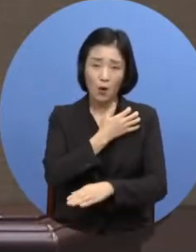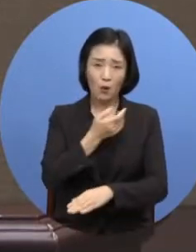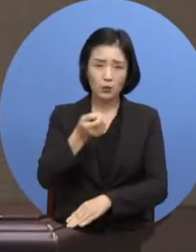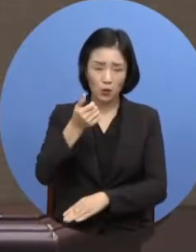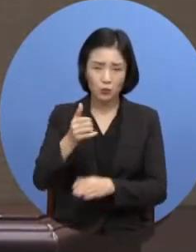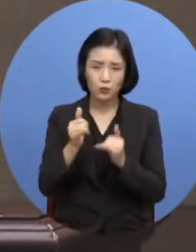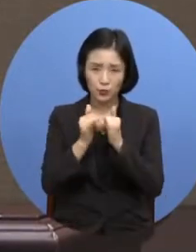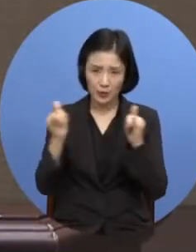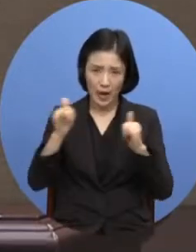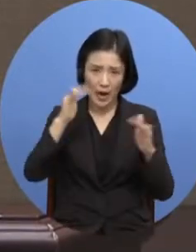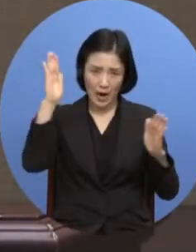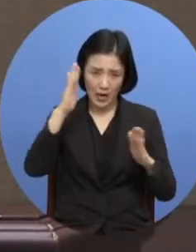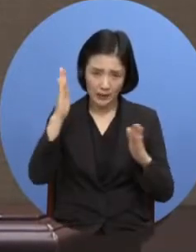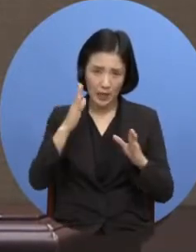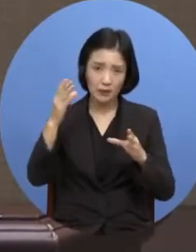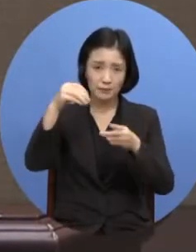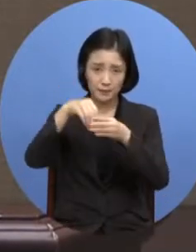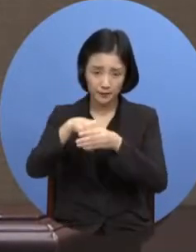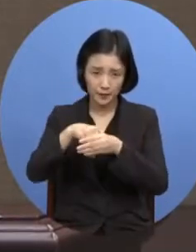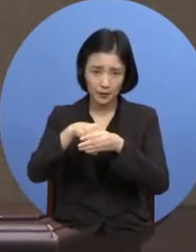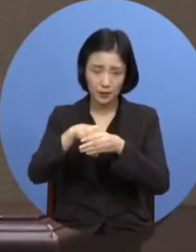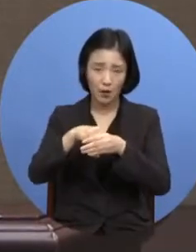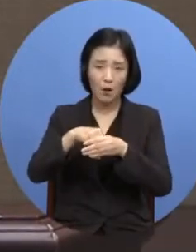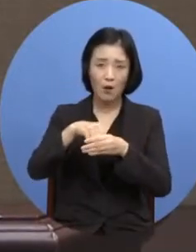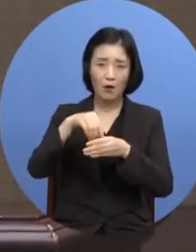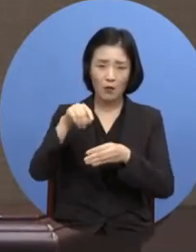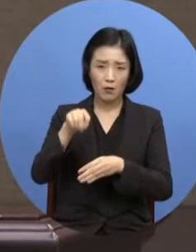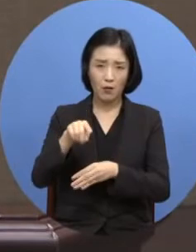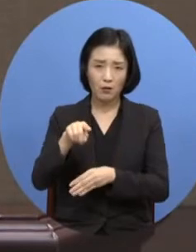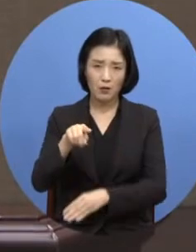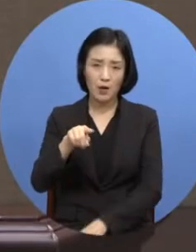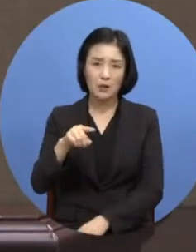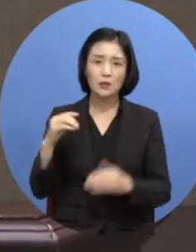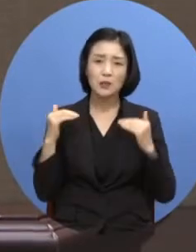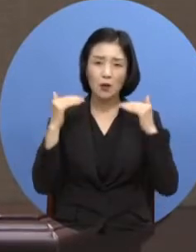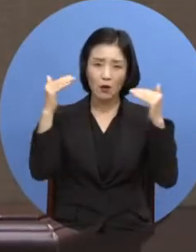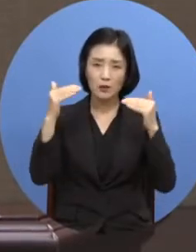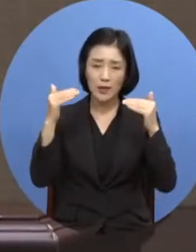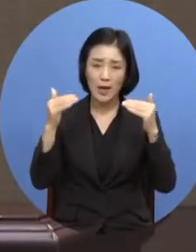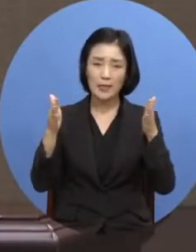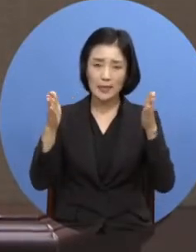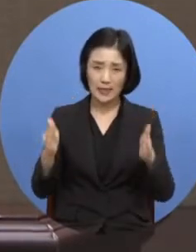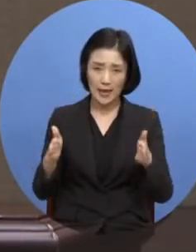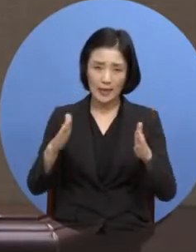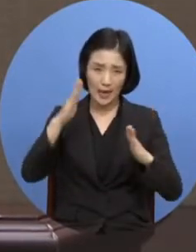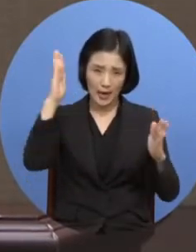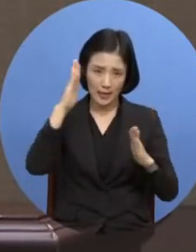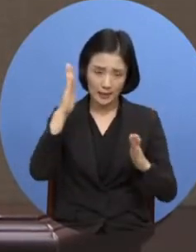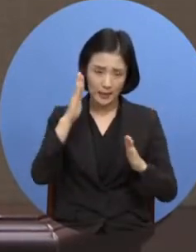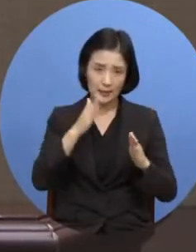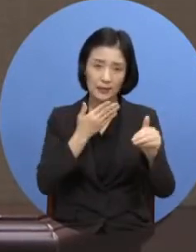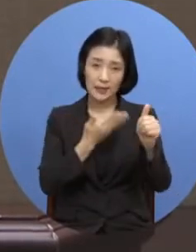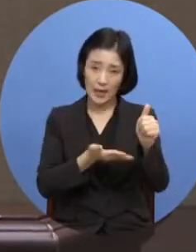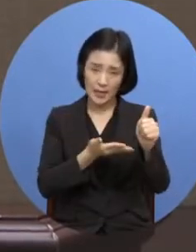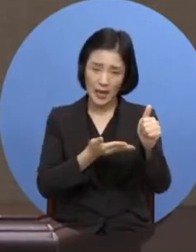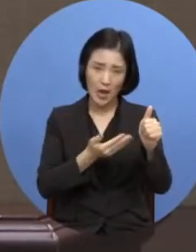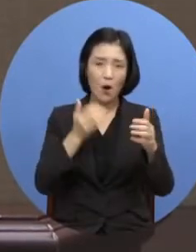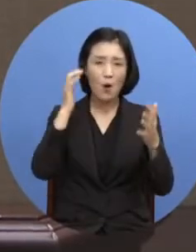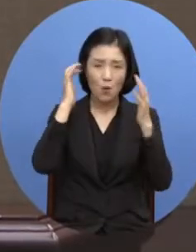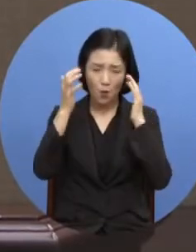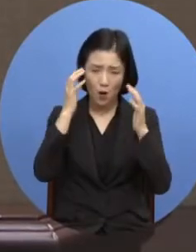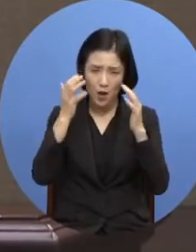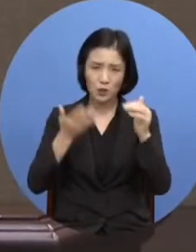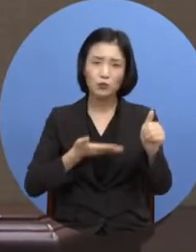명시하여 성정체성이 확립되어가는 과정에 있는 성장기의 학생들에게 자칫 혼란을 줄 수 있다고 본